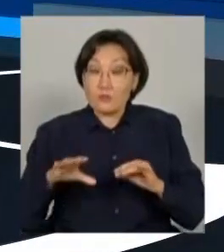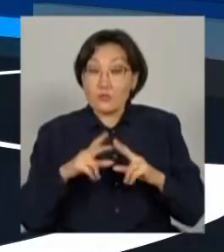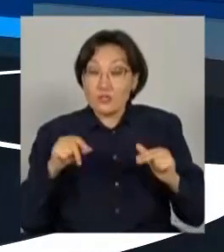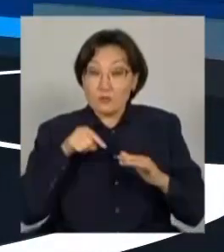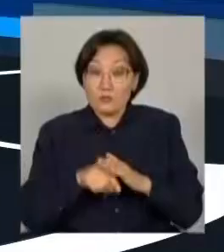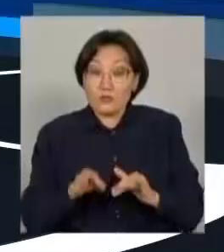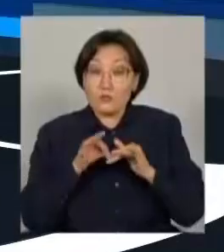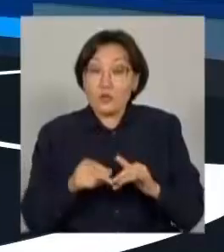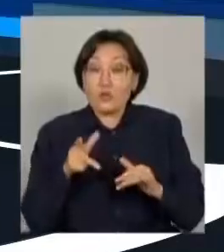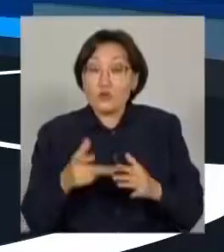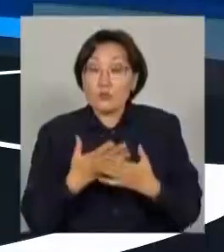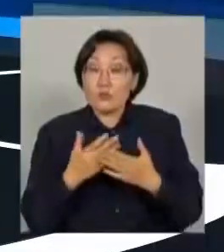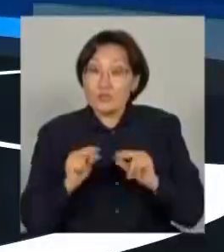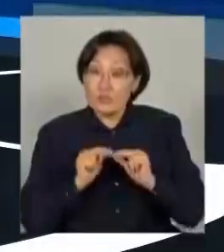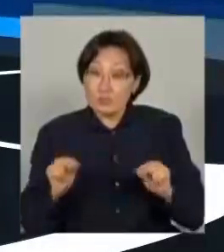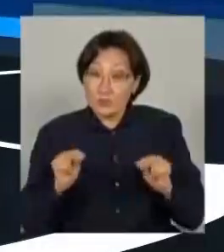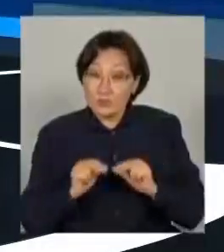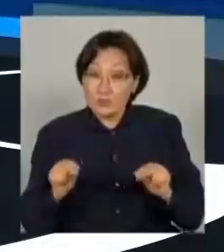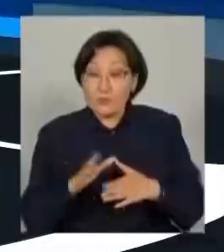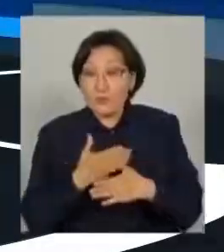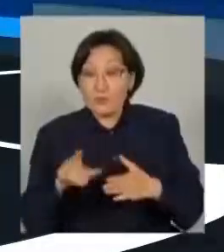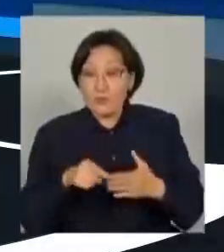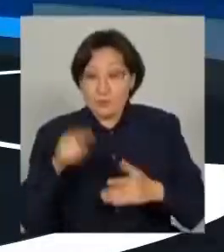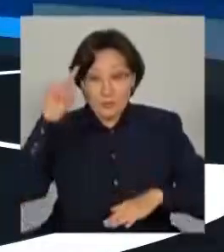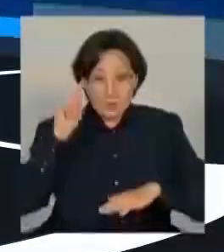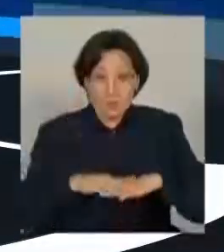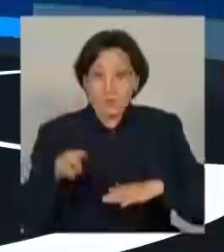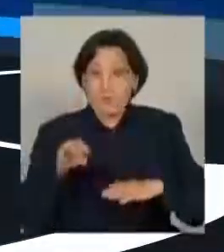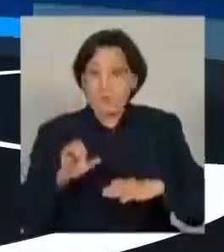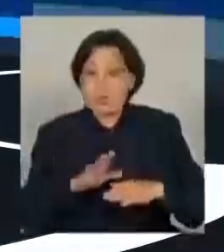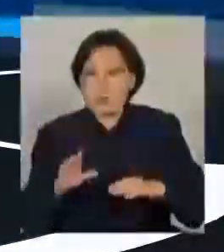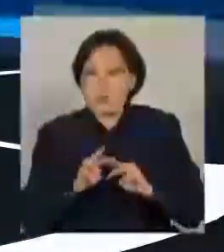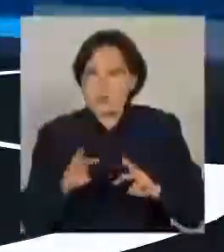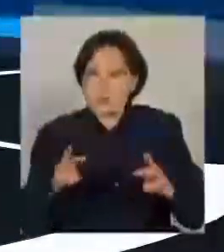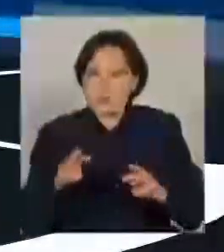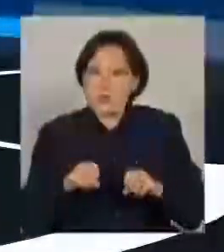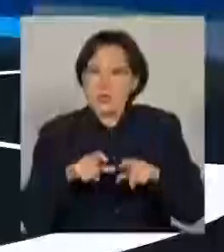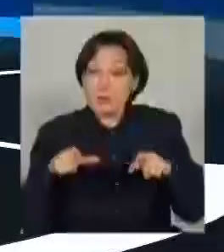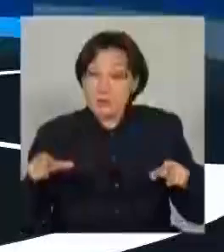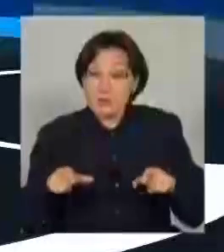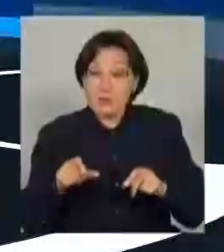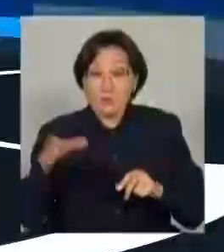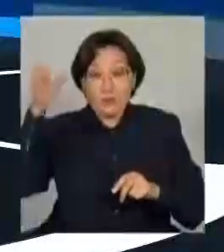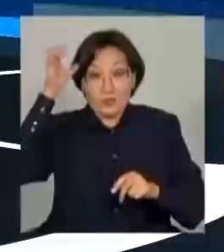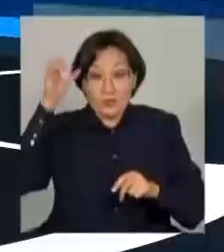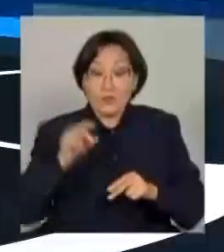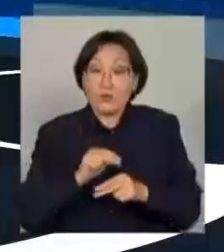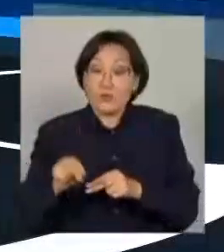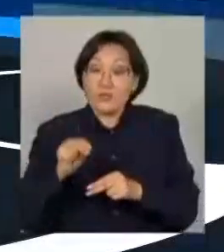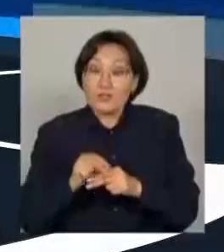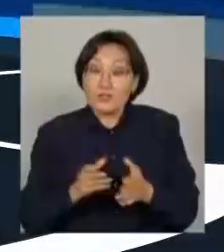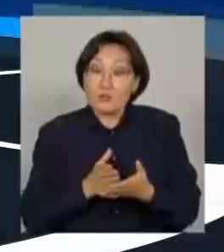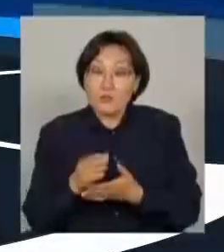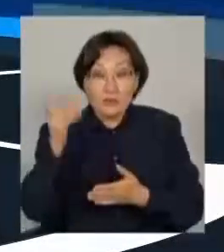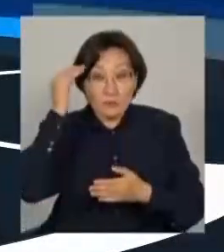сарайындағы жиынға 3000-ға жуық білім қызметкерлерінен бөлек қала әкімі Ерболат Досаев пен министрлік өкілдері сондай-ақ оқу ағарту саласында пікір